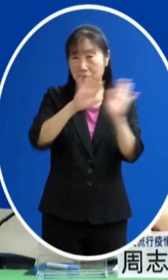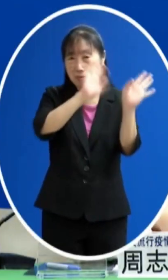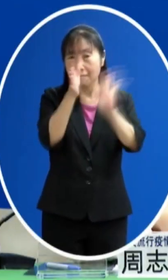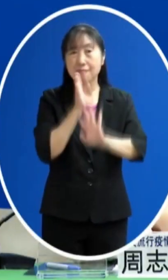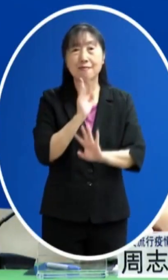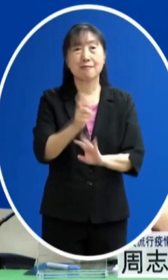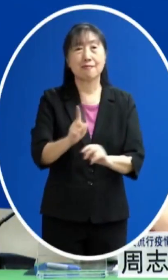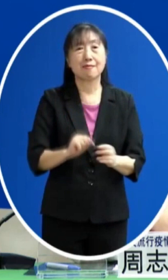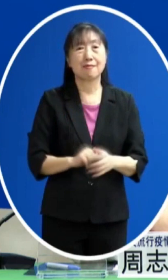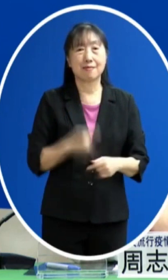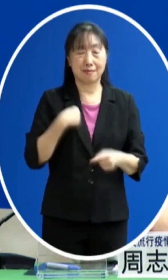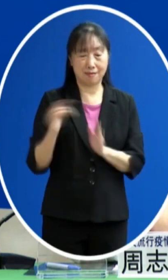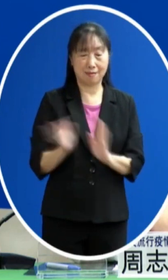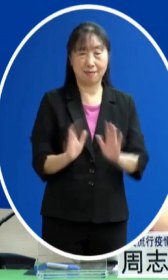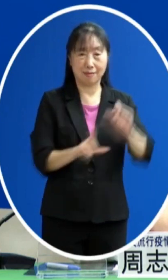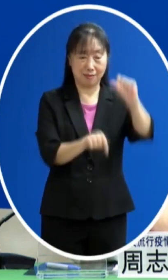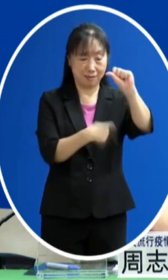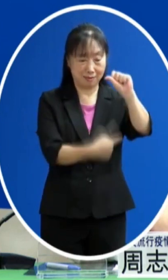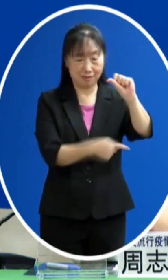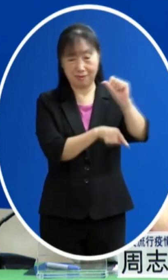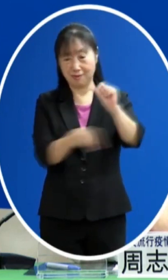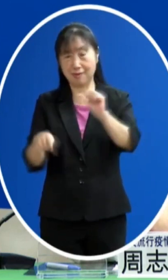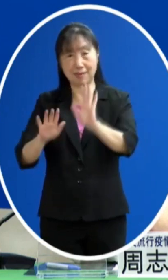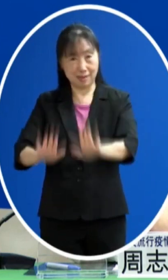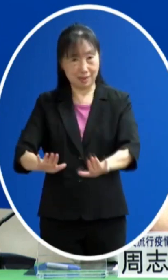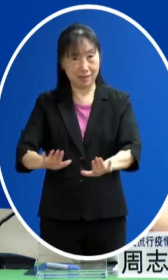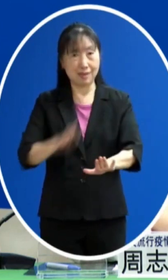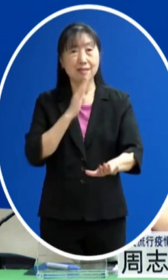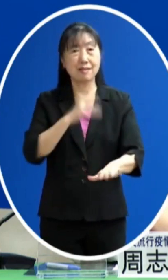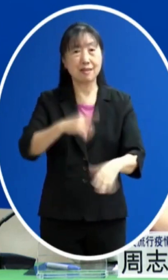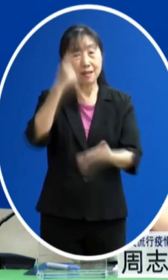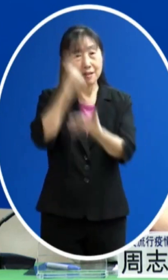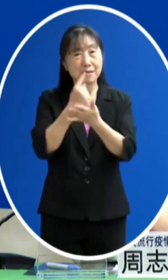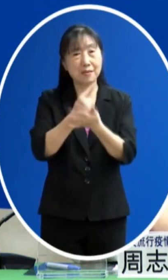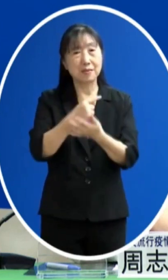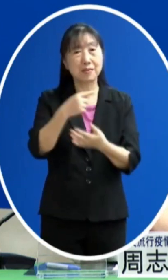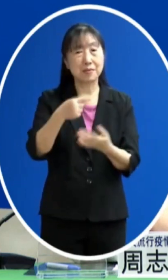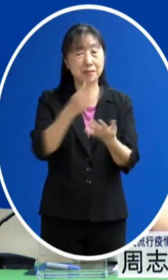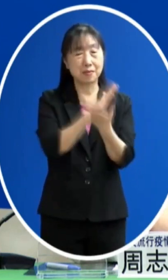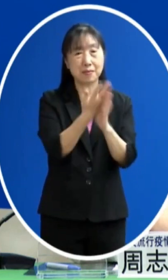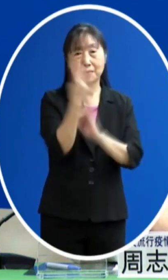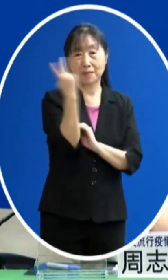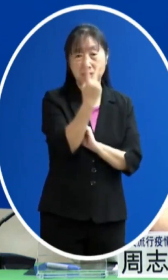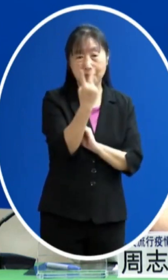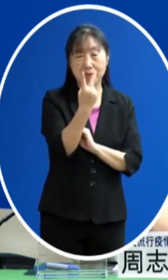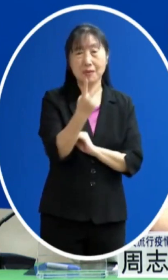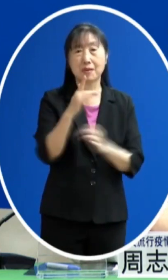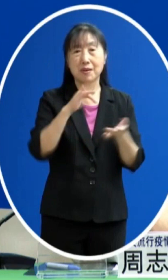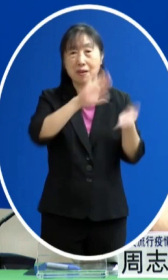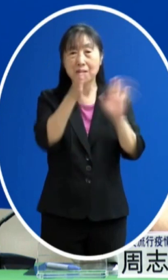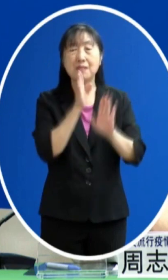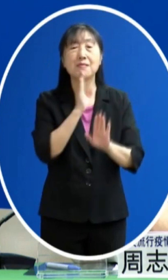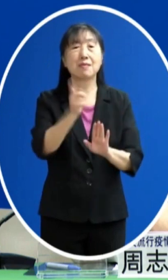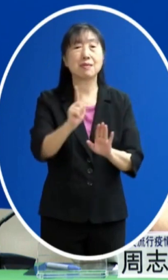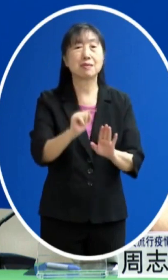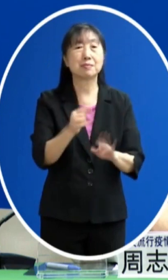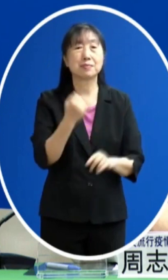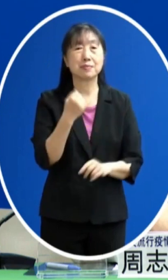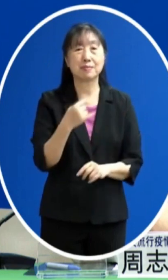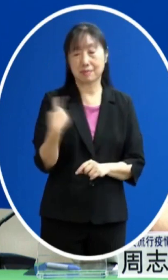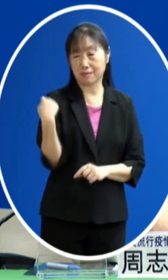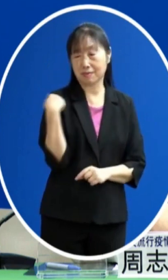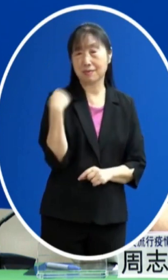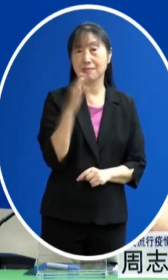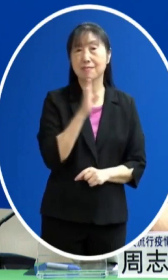那我们整理了5月1号到现在每日的这个两种口服药物的使用状况，那可以看到说